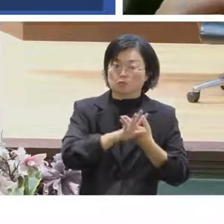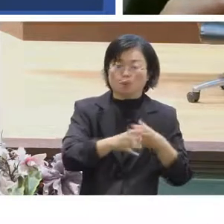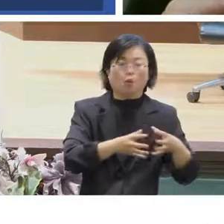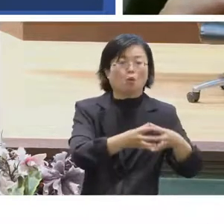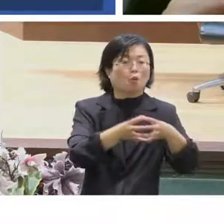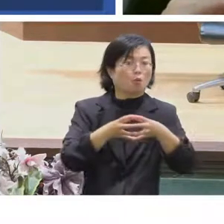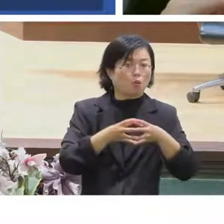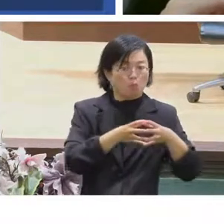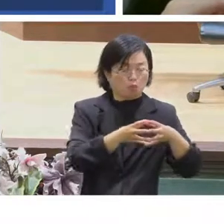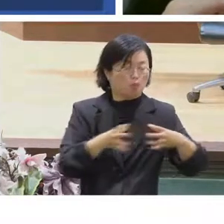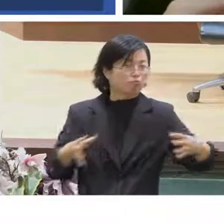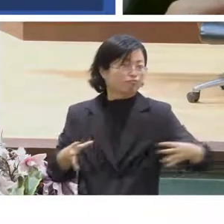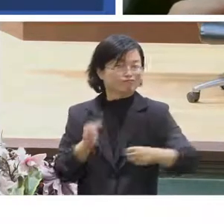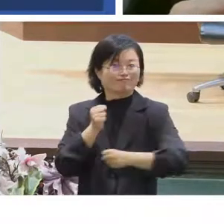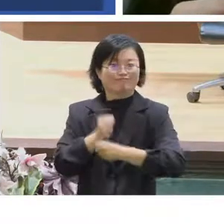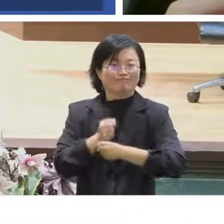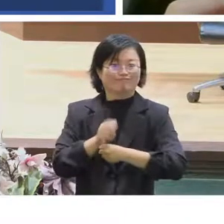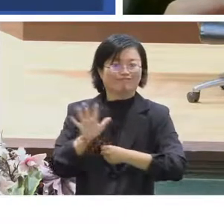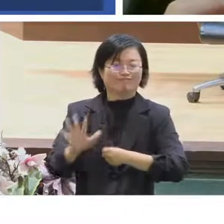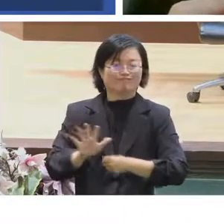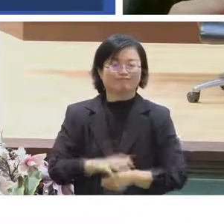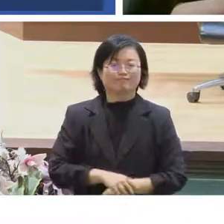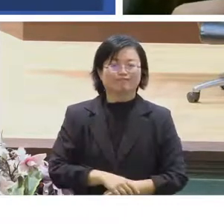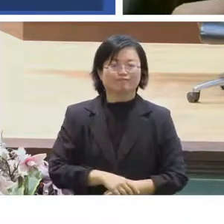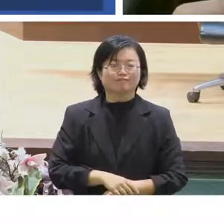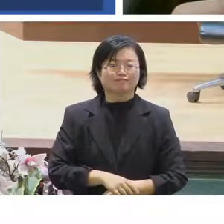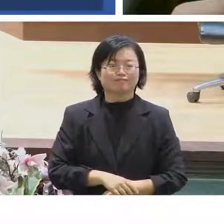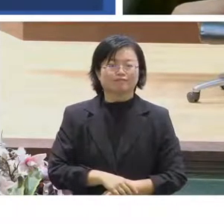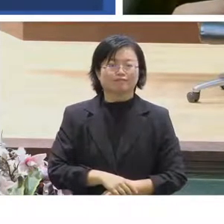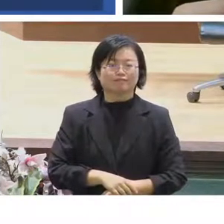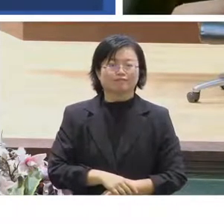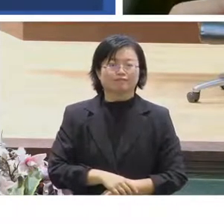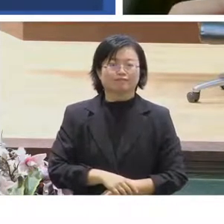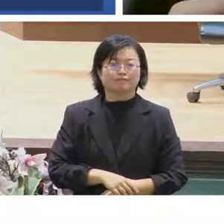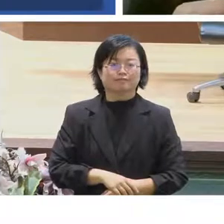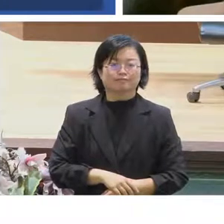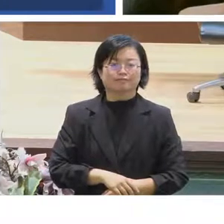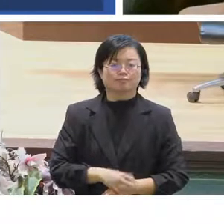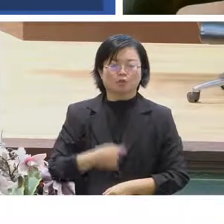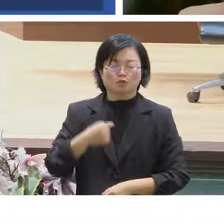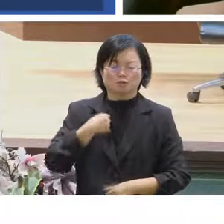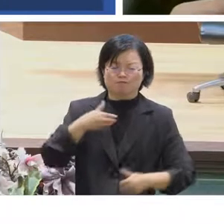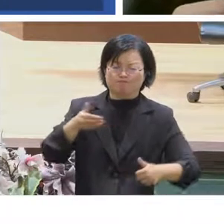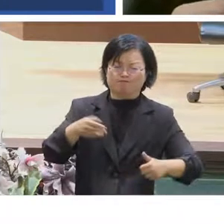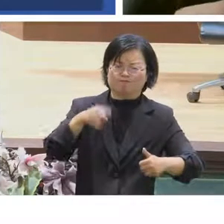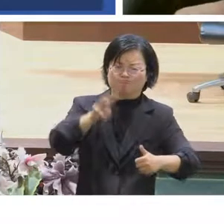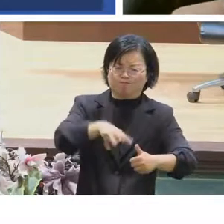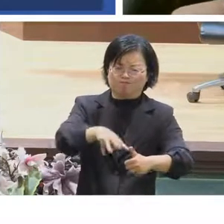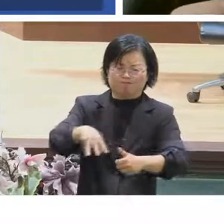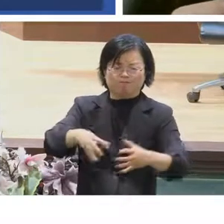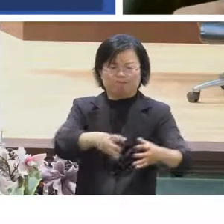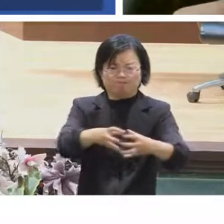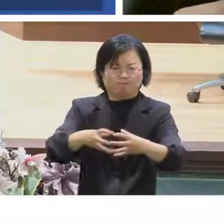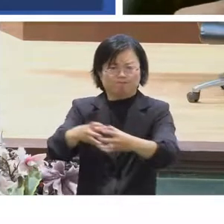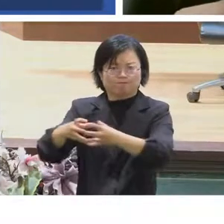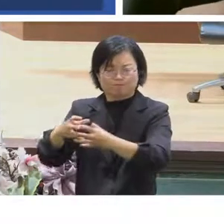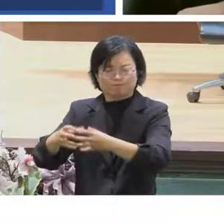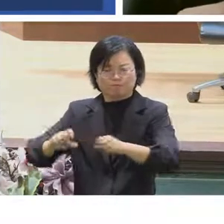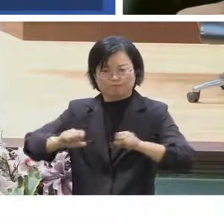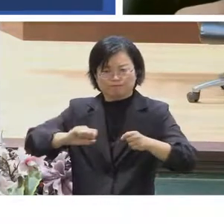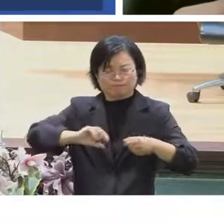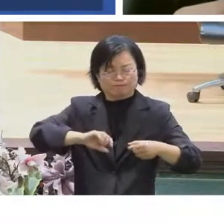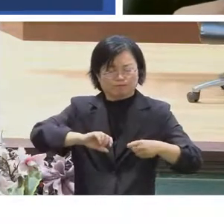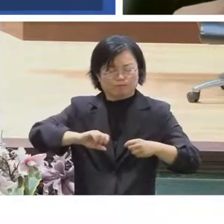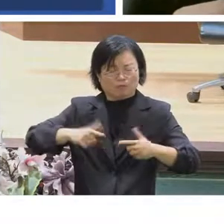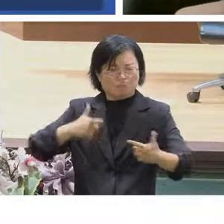些不同的合作，怎么样可以培育不同的团体在不同的议题上，尤其是我们在香